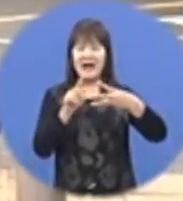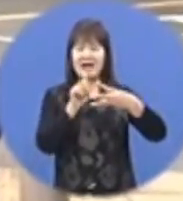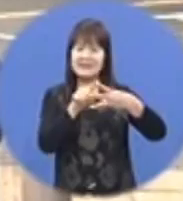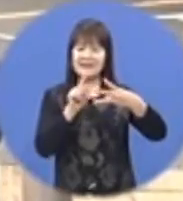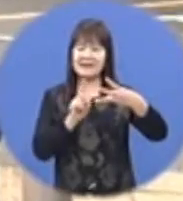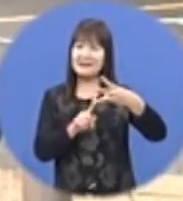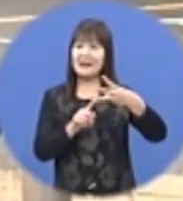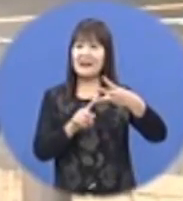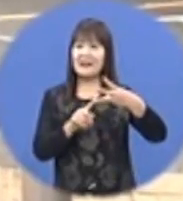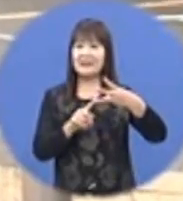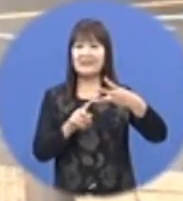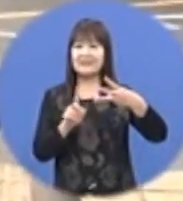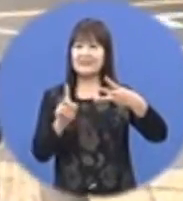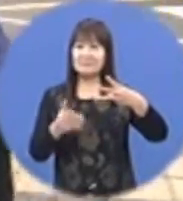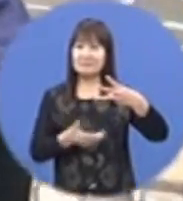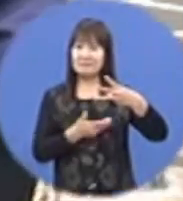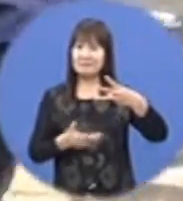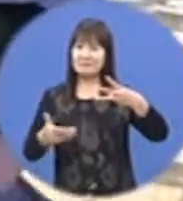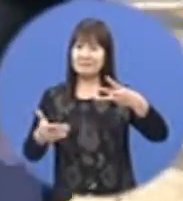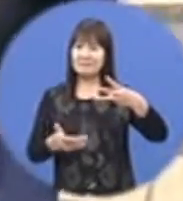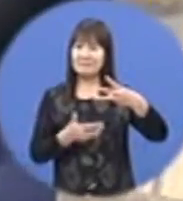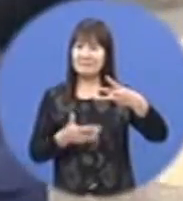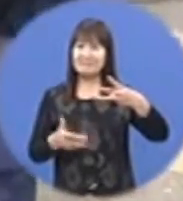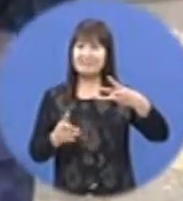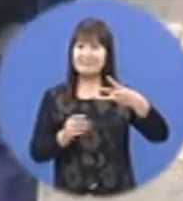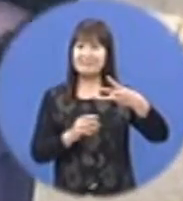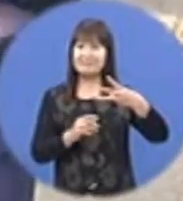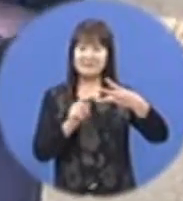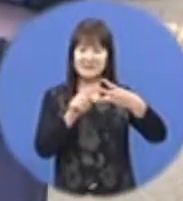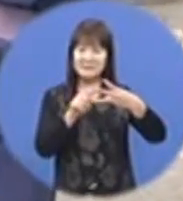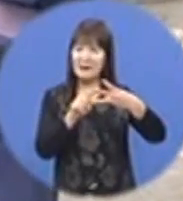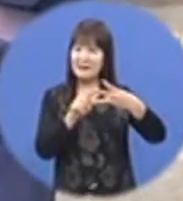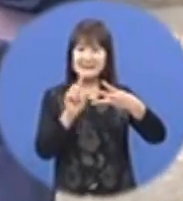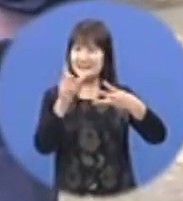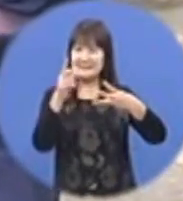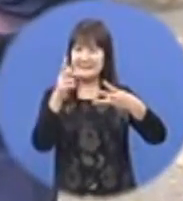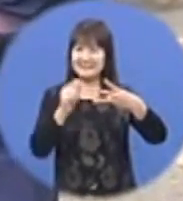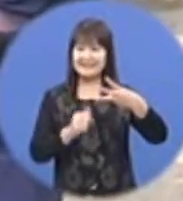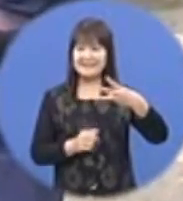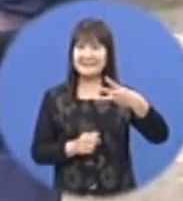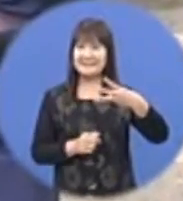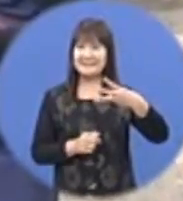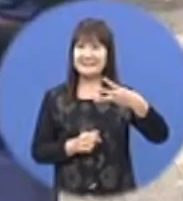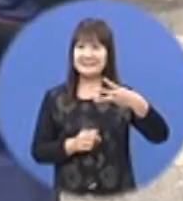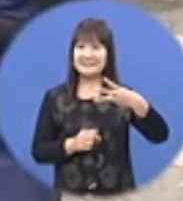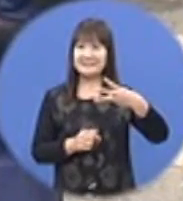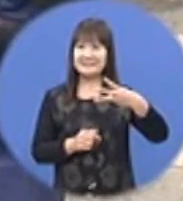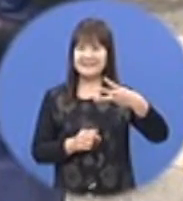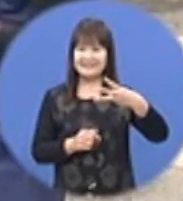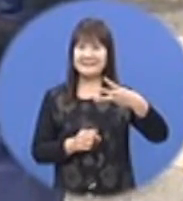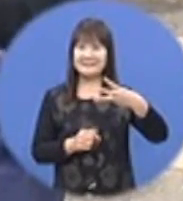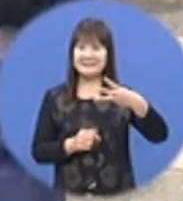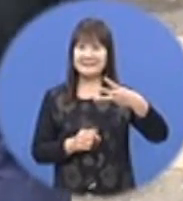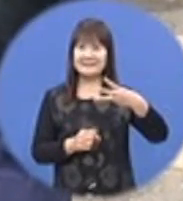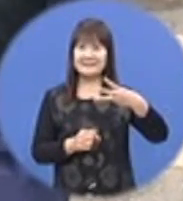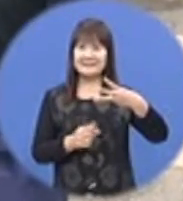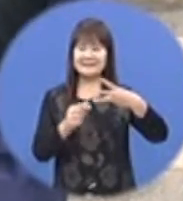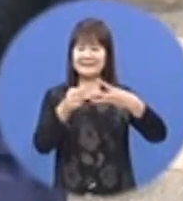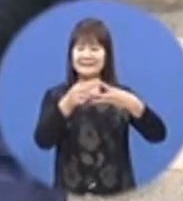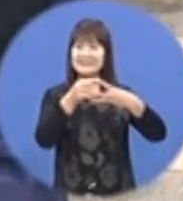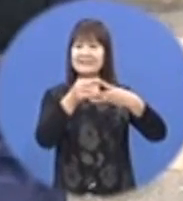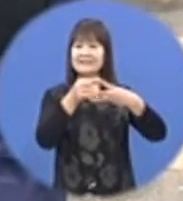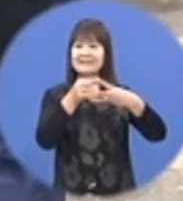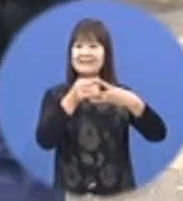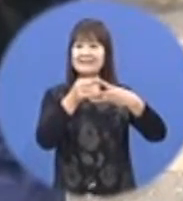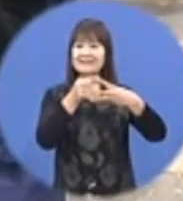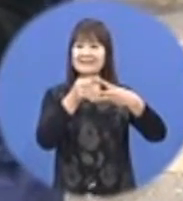な。 めちゃくちゃ、 いや、それは違うな。じゃあここは、うん、多分1番